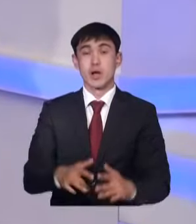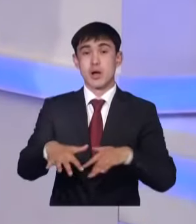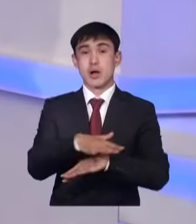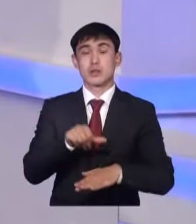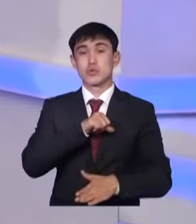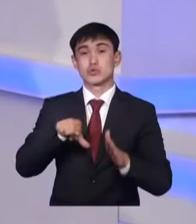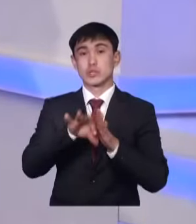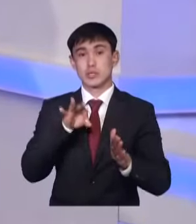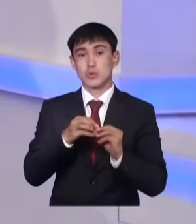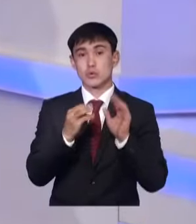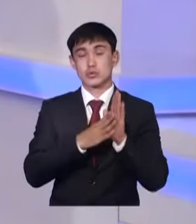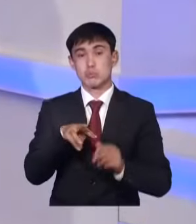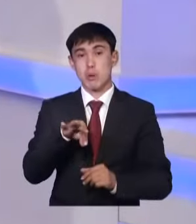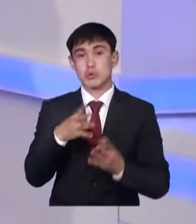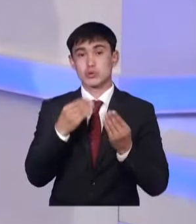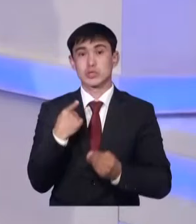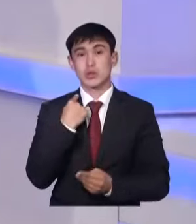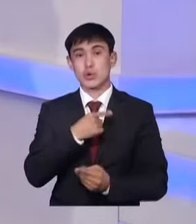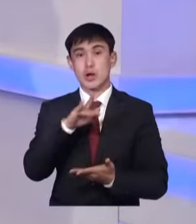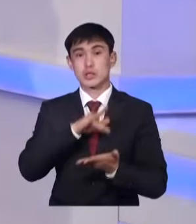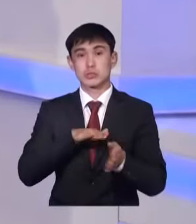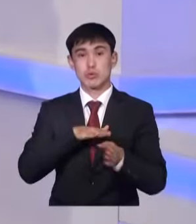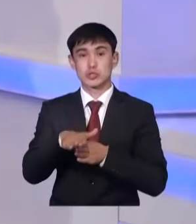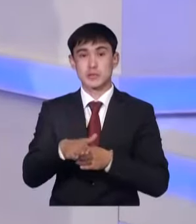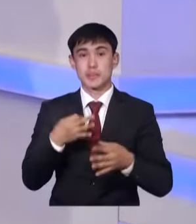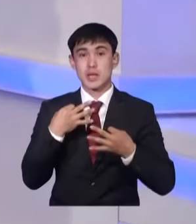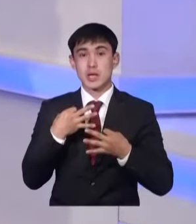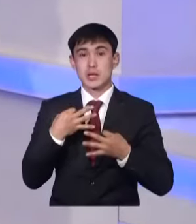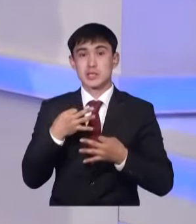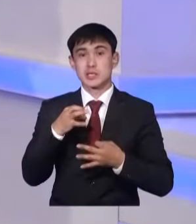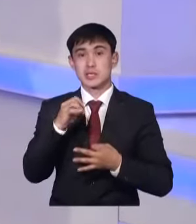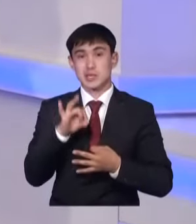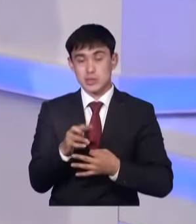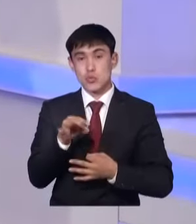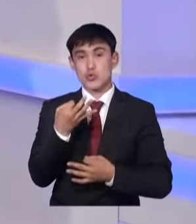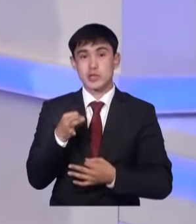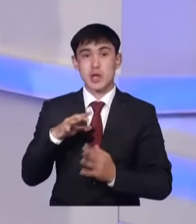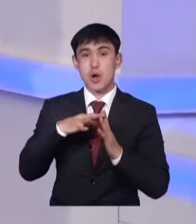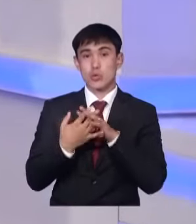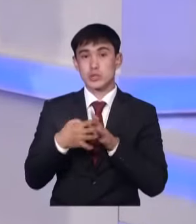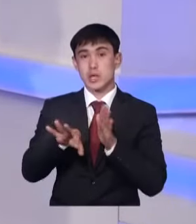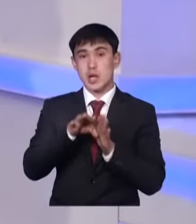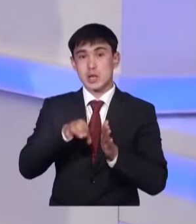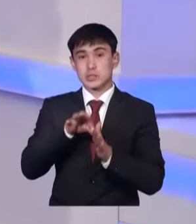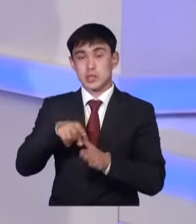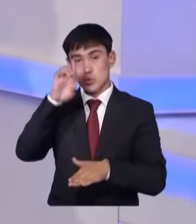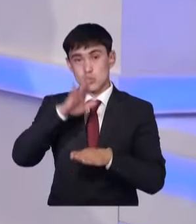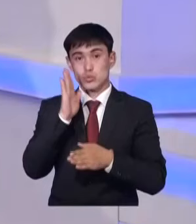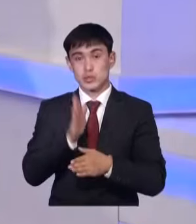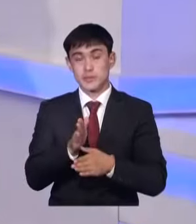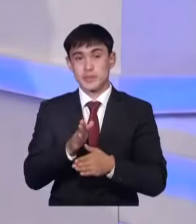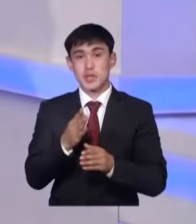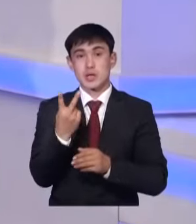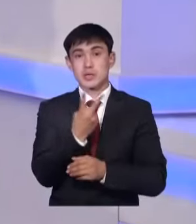Халық өзі таңдайды. 19 мамыр күні Талдықорған қаласы бойынша еркін және Өтенай ауылдық округтері әкімдерінің сайлауы өтеді. Екі аумақта